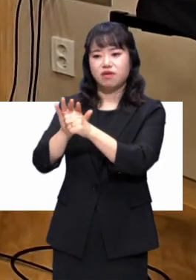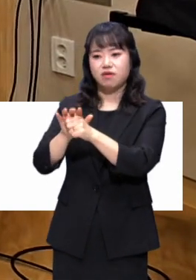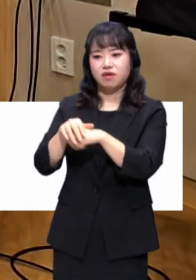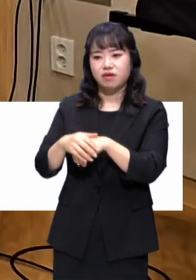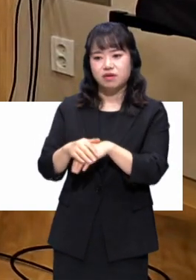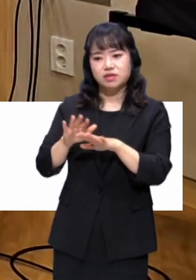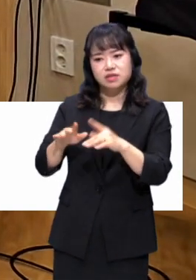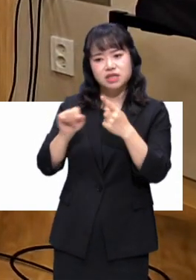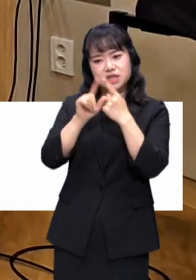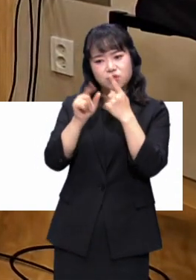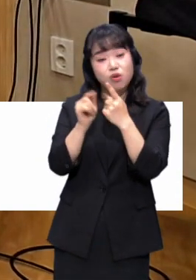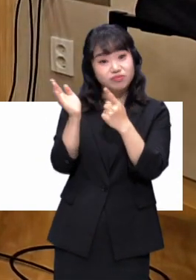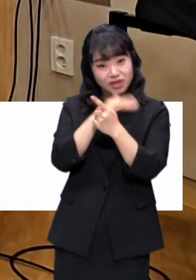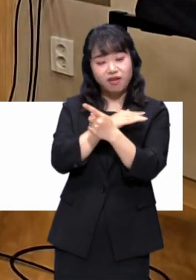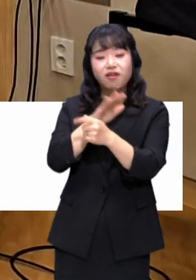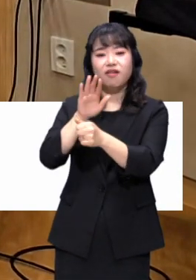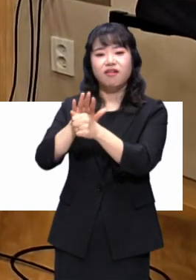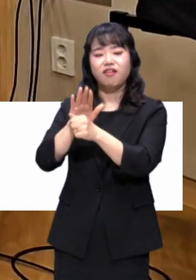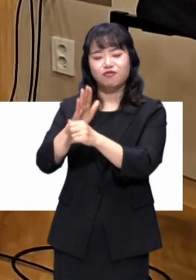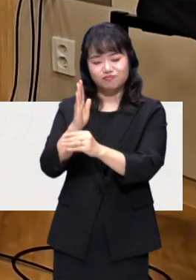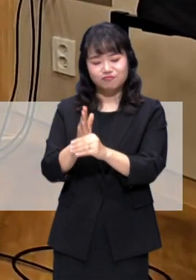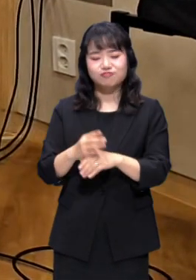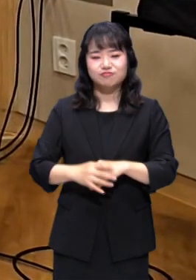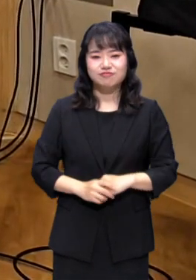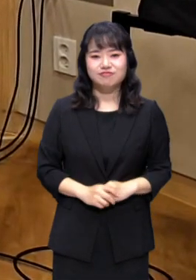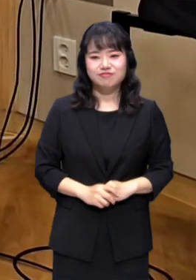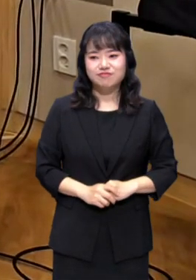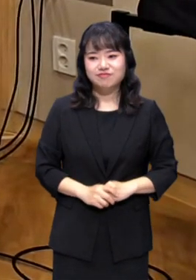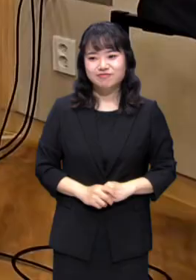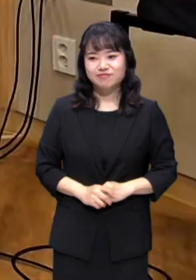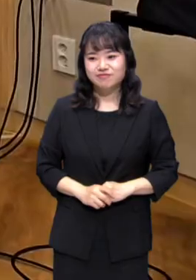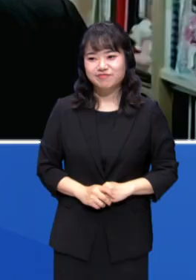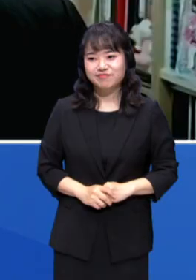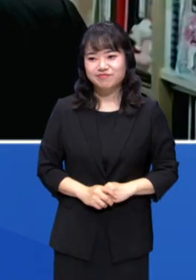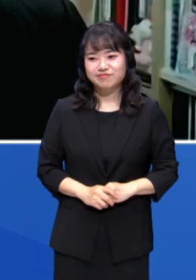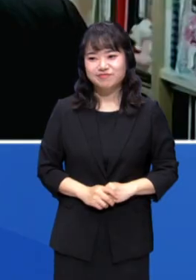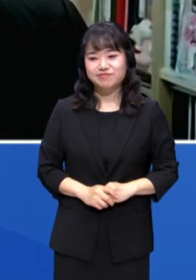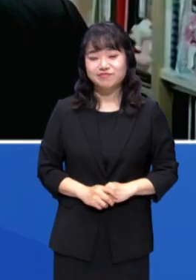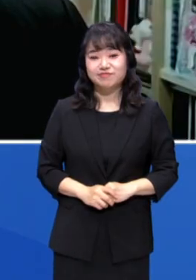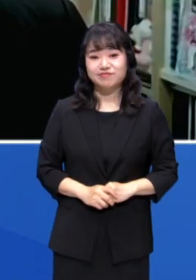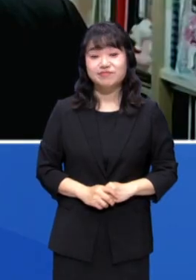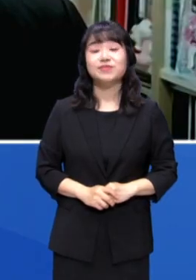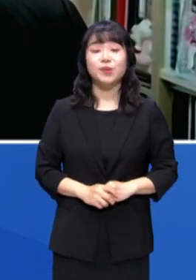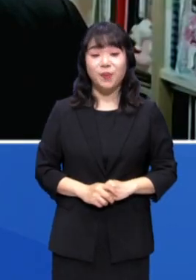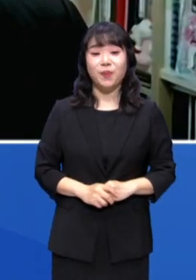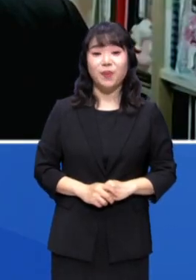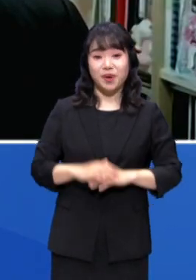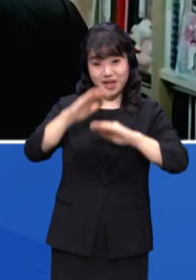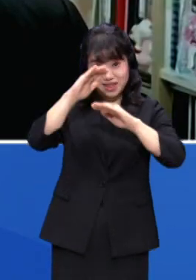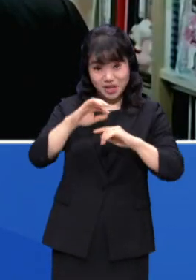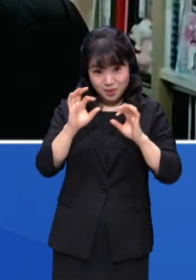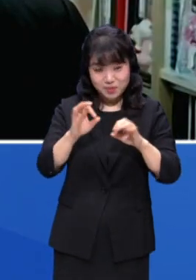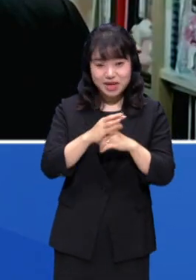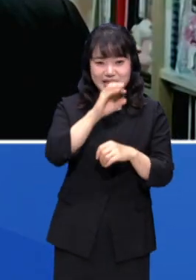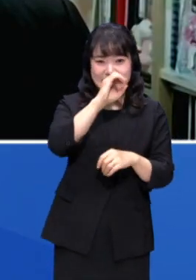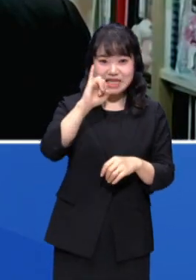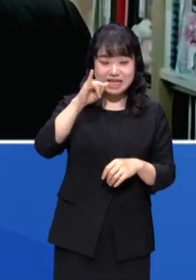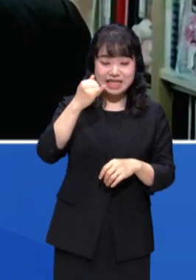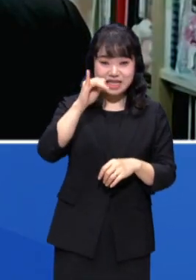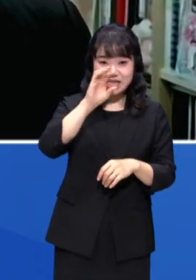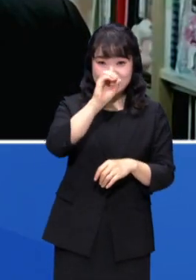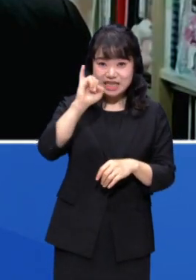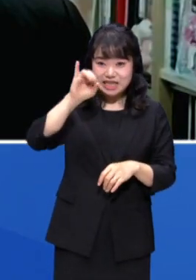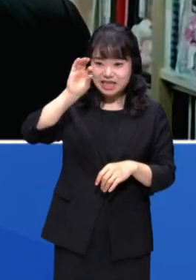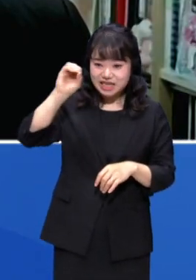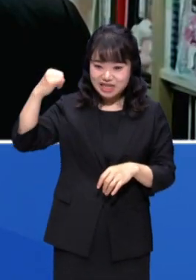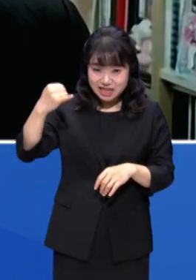1월 달부터 지원을 하게 되었습니다. 네, 앞서 말씀하신 이음 스튜디오에 대한 안내 잘